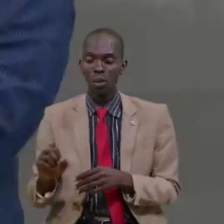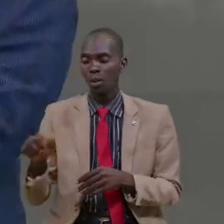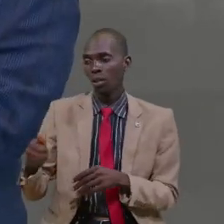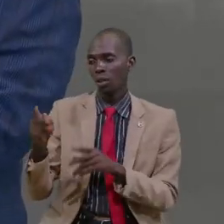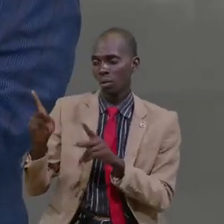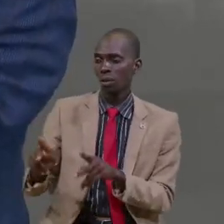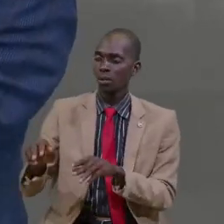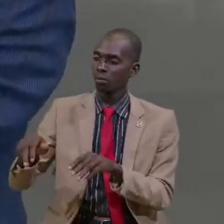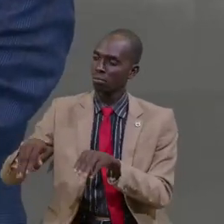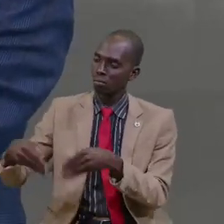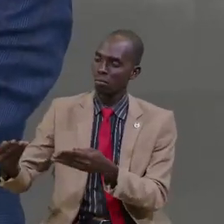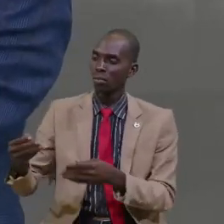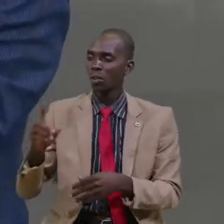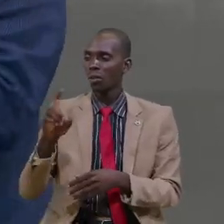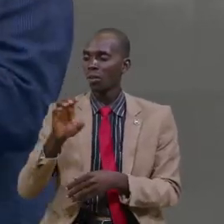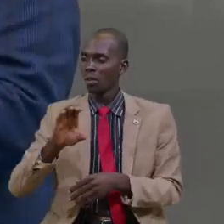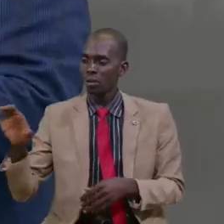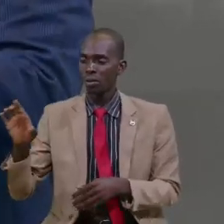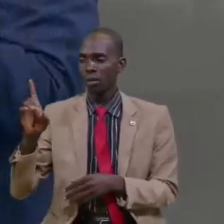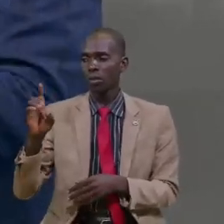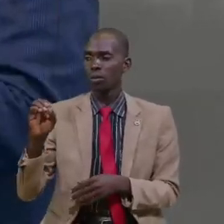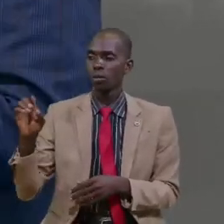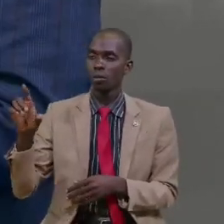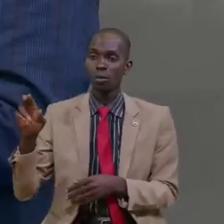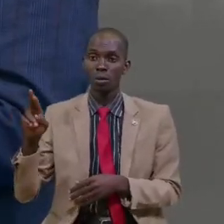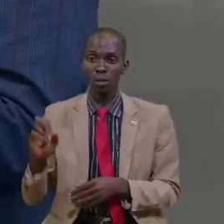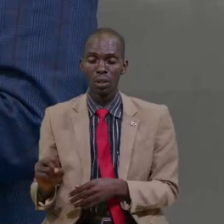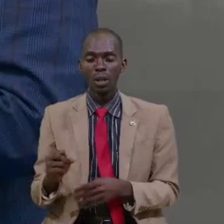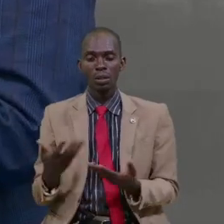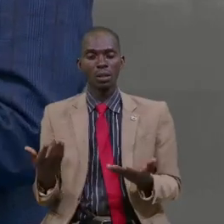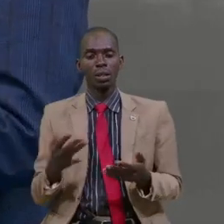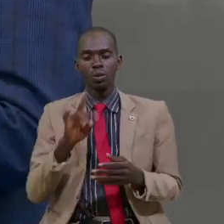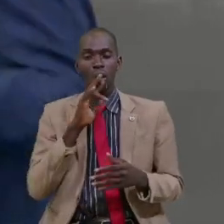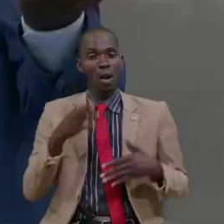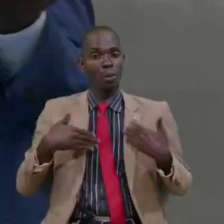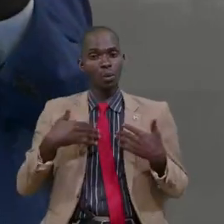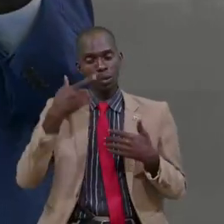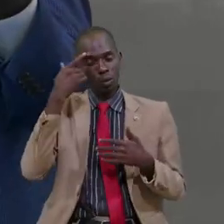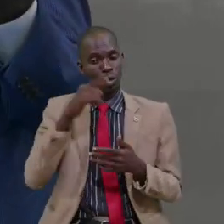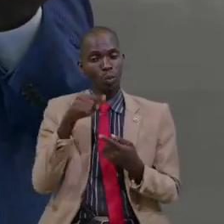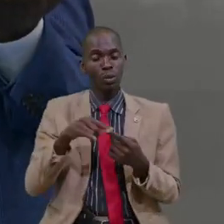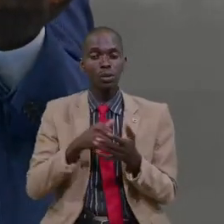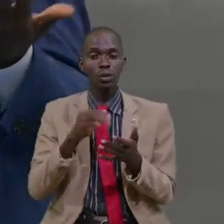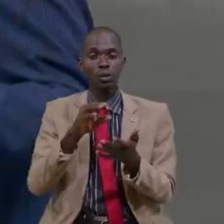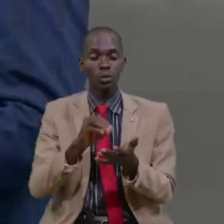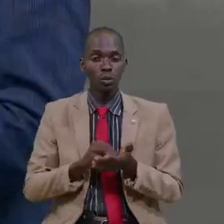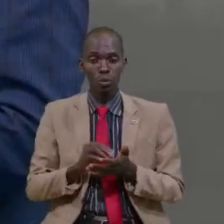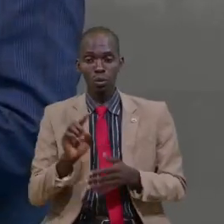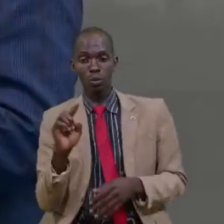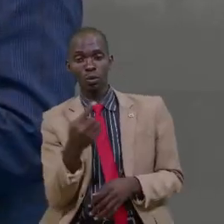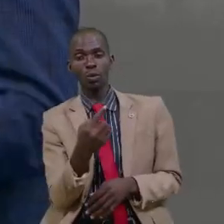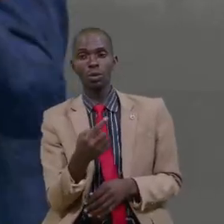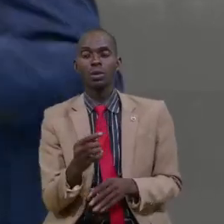dollars. Et toi, tu es content. Tu te dis, oh, je suis dans la queue. Et quand je vais aller vers lui, il me